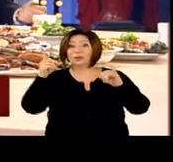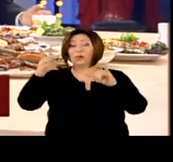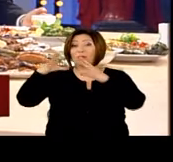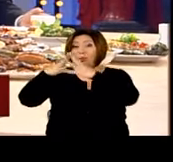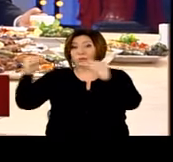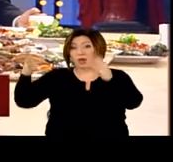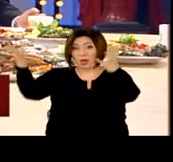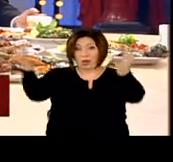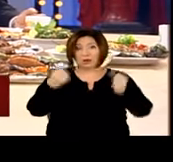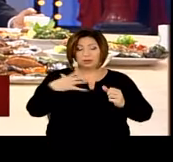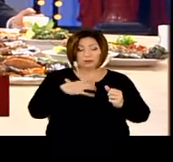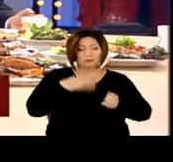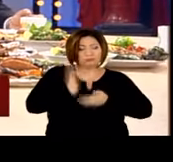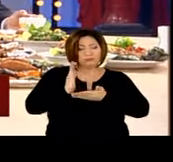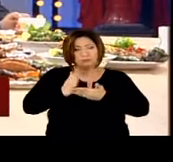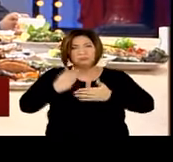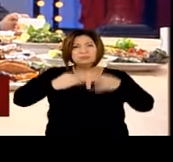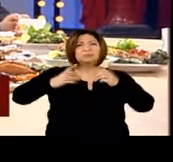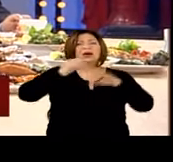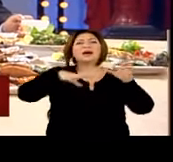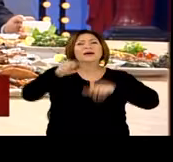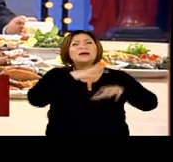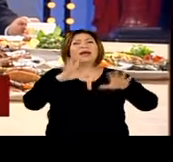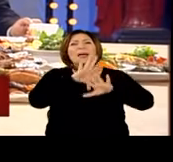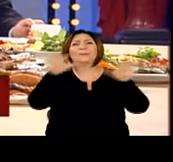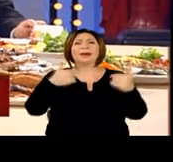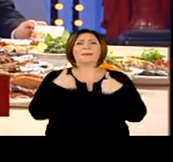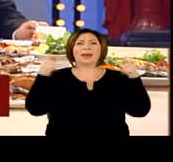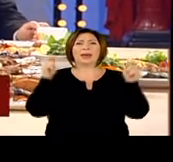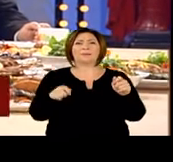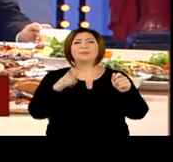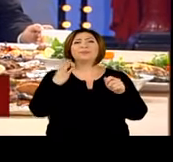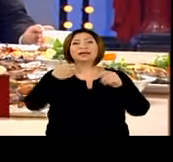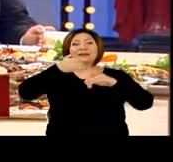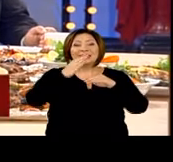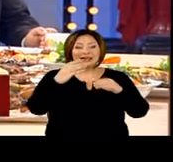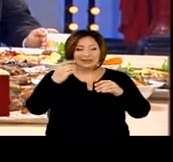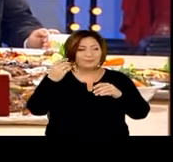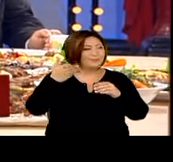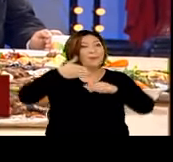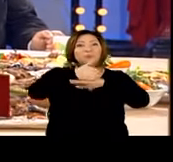göre işlerim o eti. Ve hepsi zırh. Zırhla işlenir. Özellikle